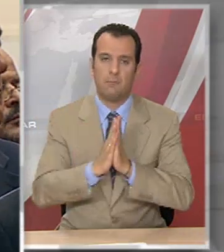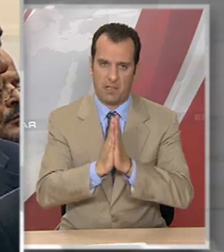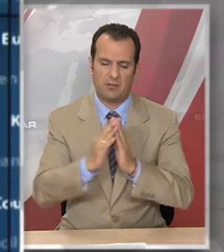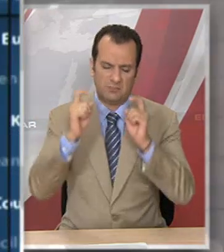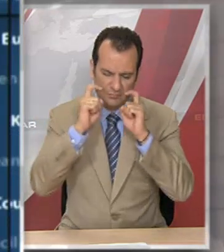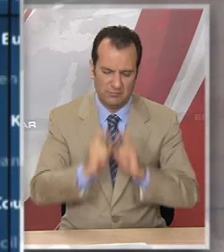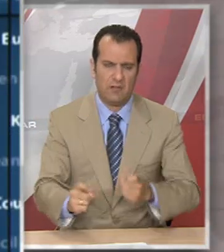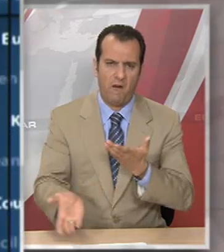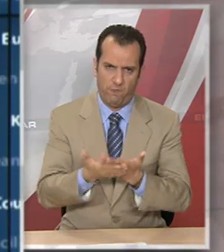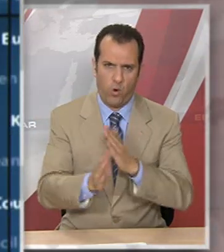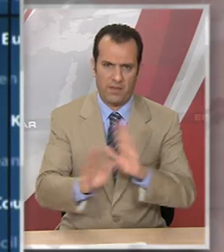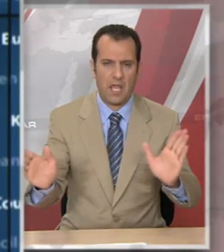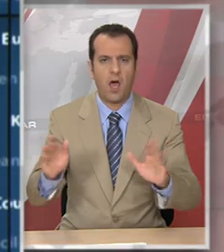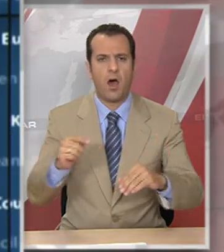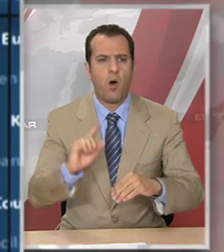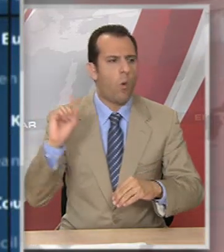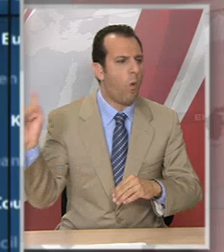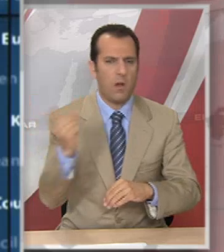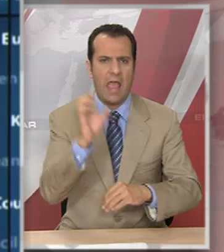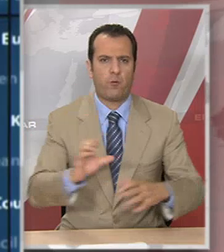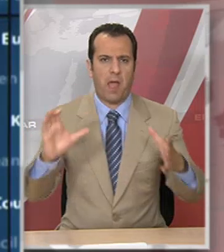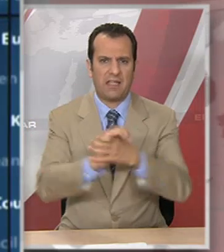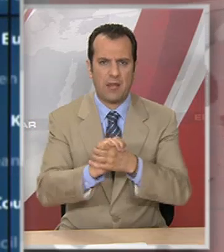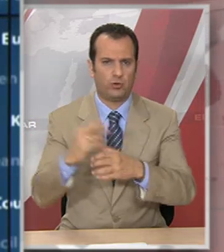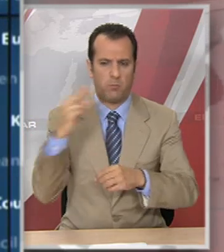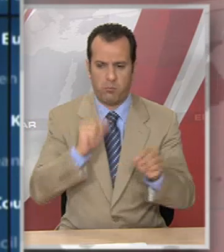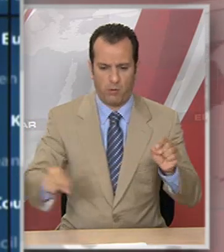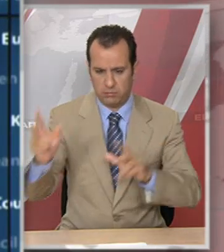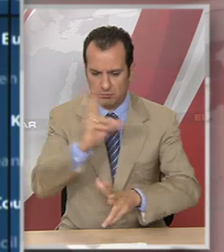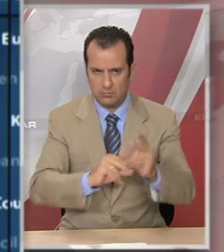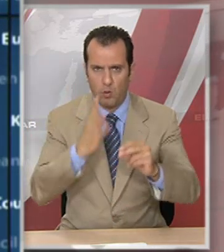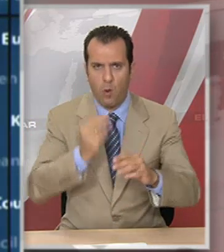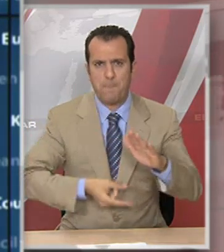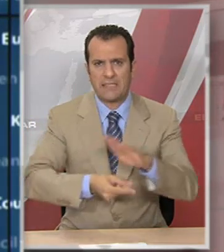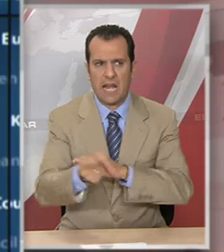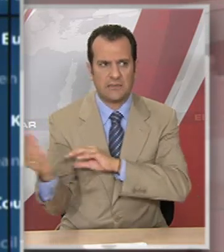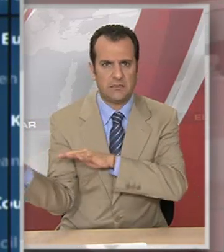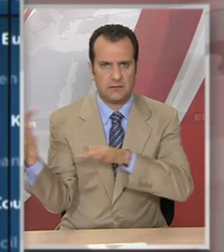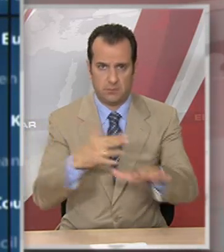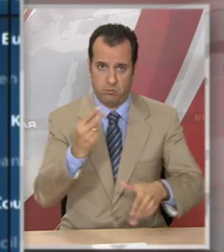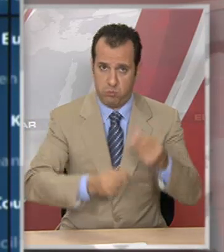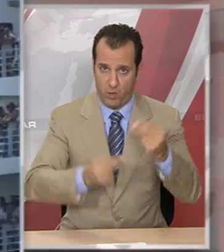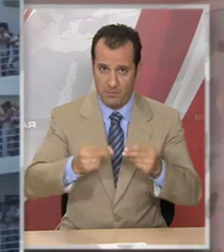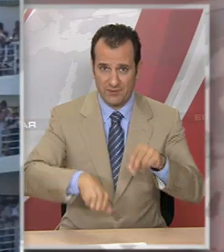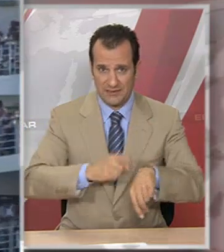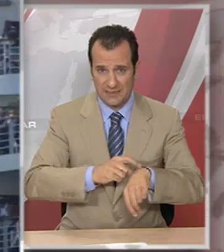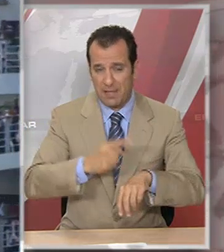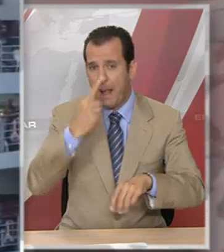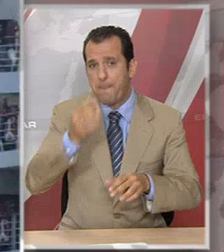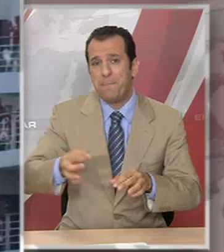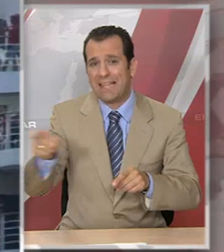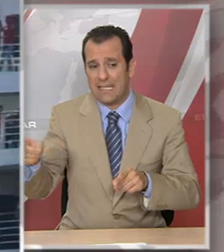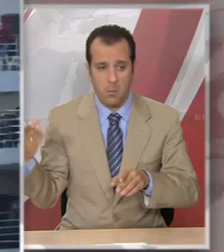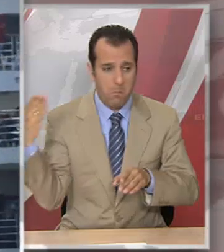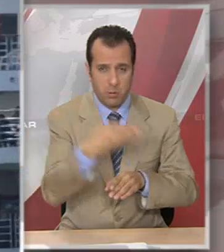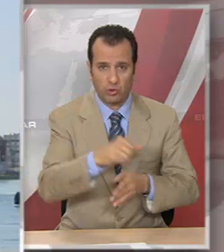να συμβάλλει ώστε να συγκληθεί άμεσα σύνοδος κορυφής για το μεταναστευτικό. Την ίδια ώρα συνεχίζεται η μεταφορά μεταναστών δια θαλάσσης από τη Μυτιλίνη στην Αθήνα, ενώ